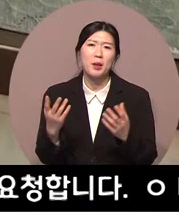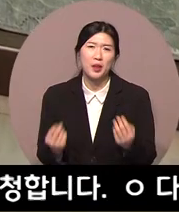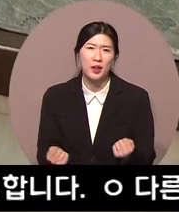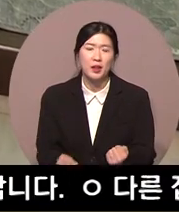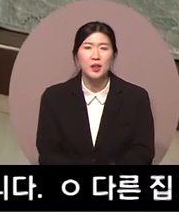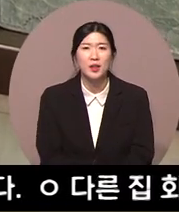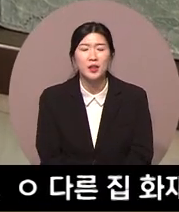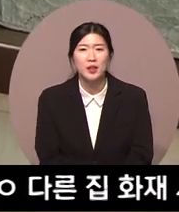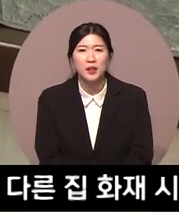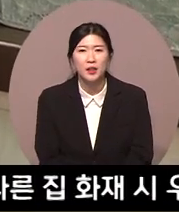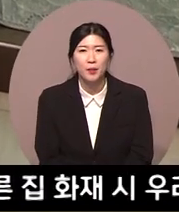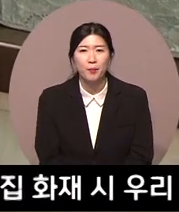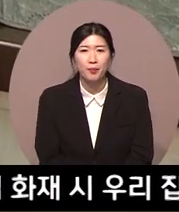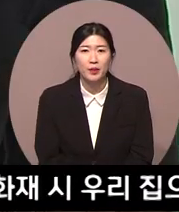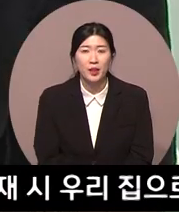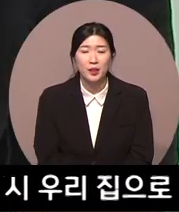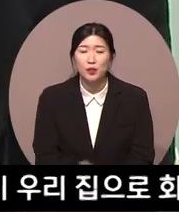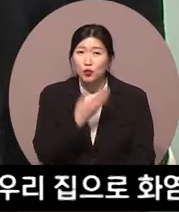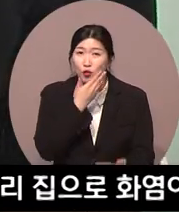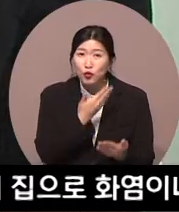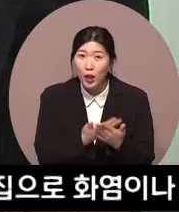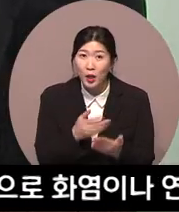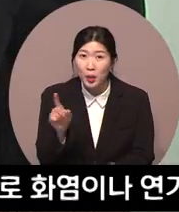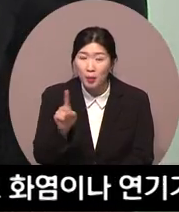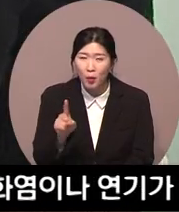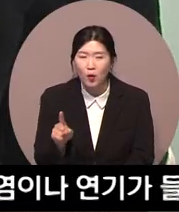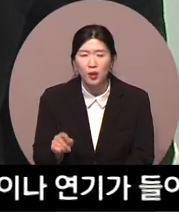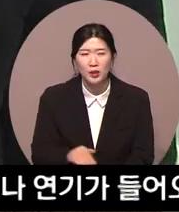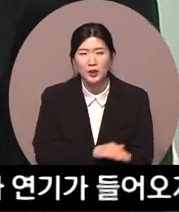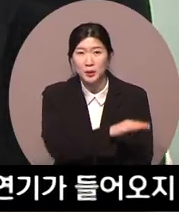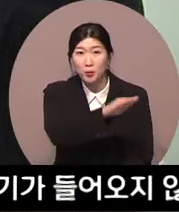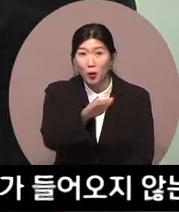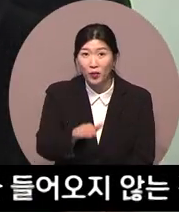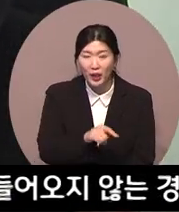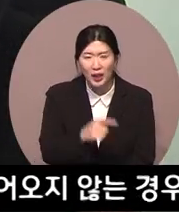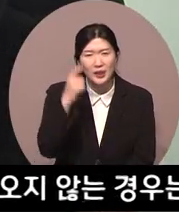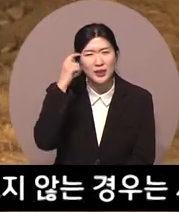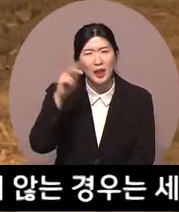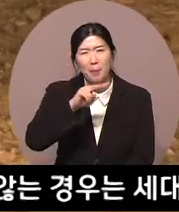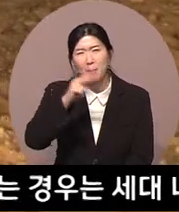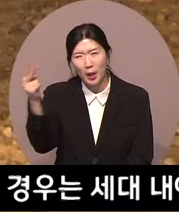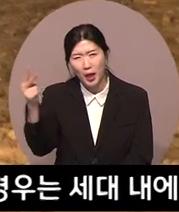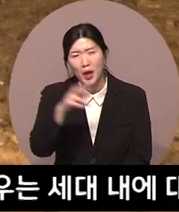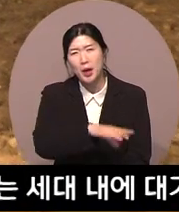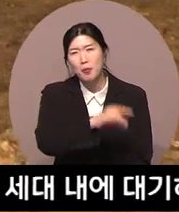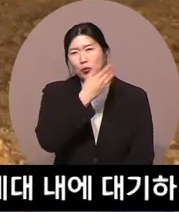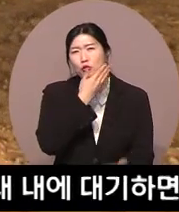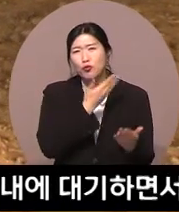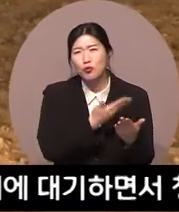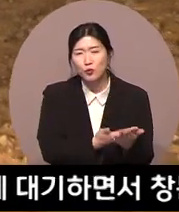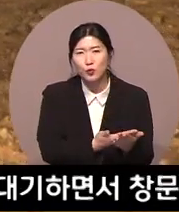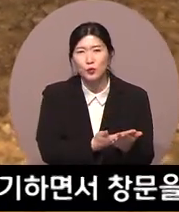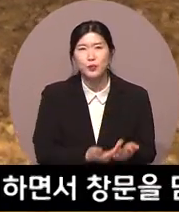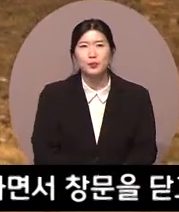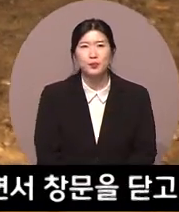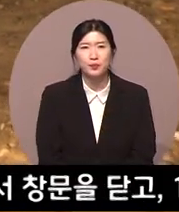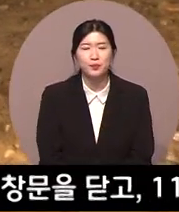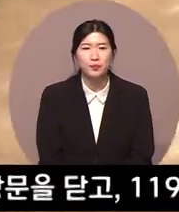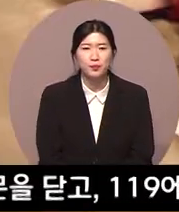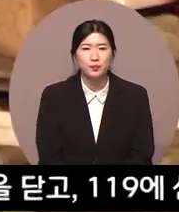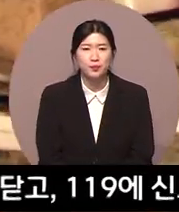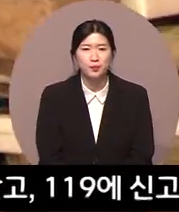이들의 자립은 본인의 의지와 예산지원만큼이나 주변에서 이들에 대한 편견을 거둬들이는 일이 중요하다고 입을